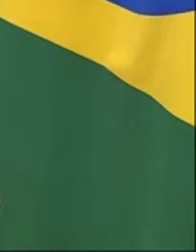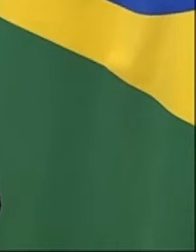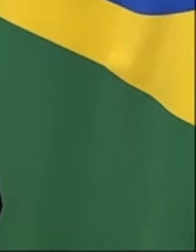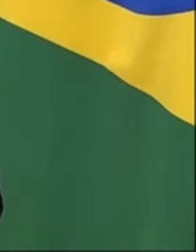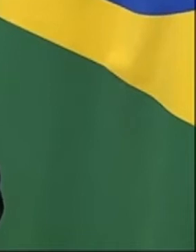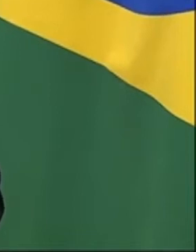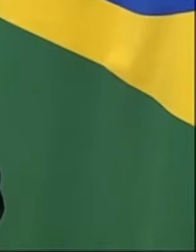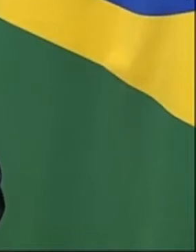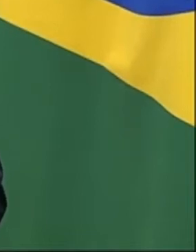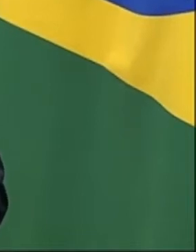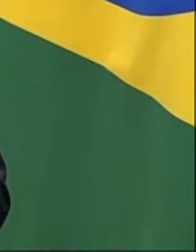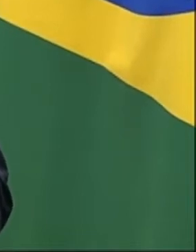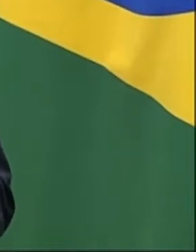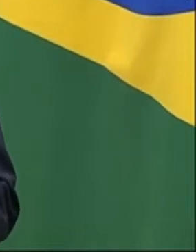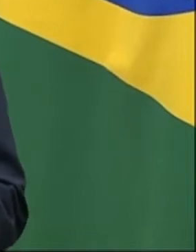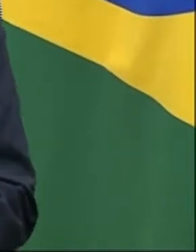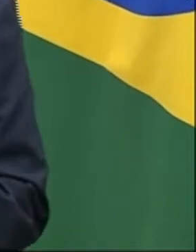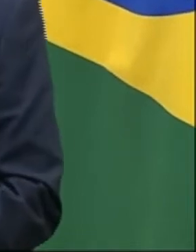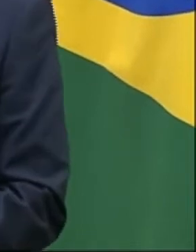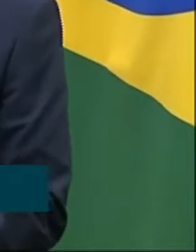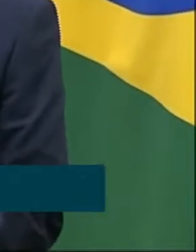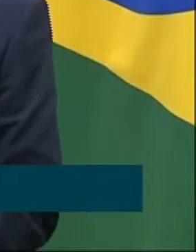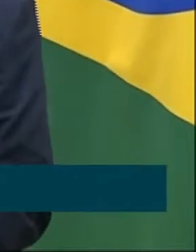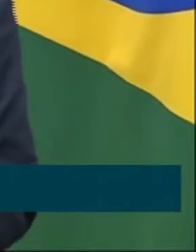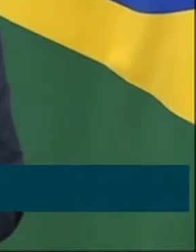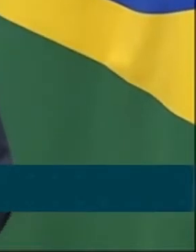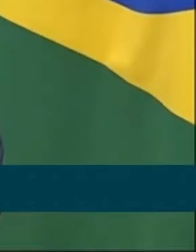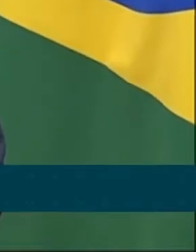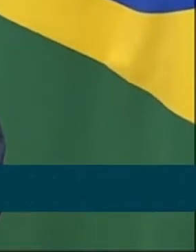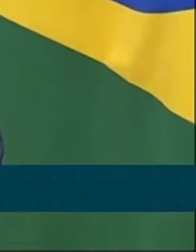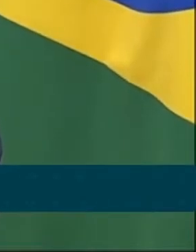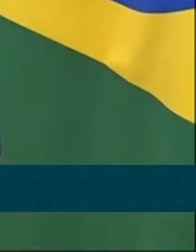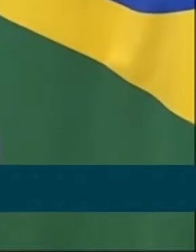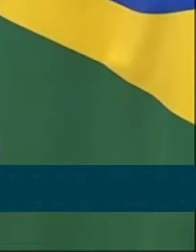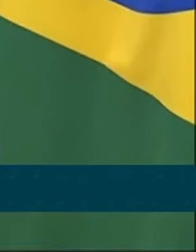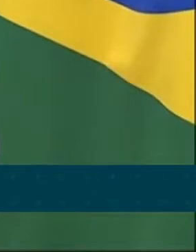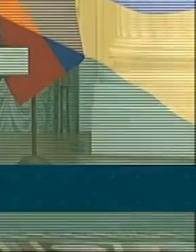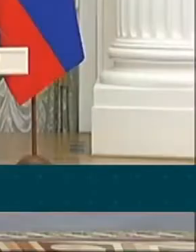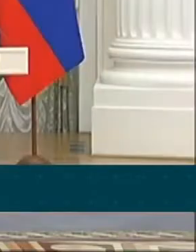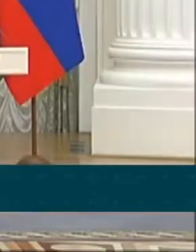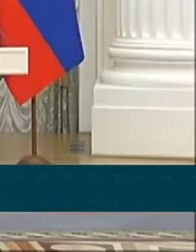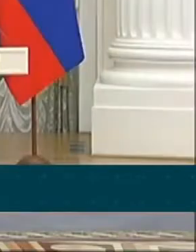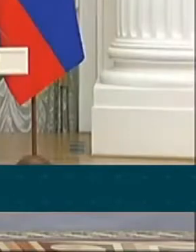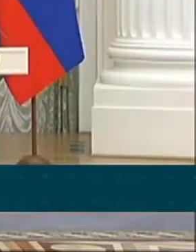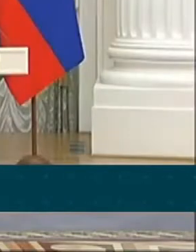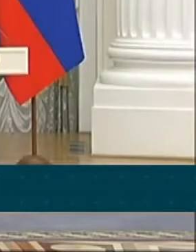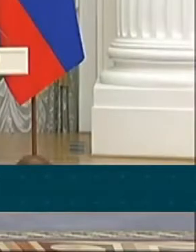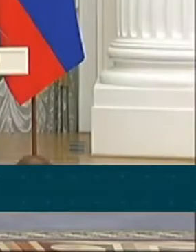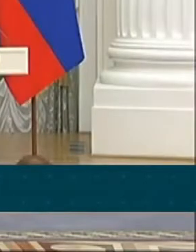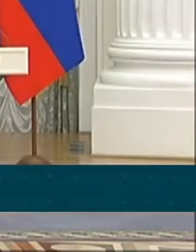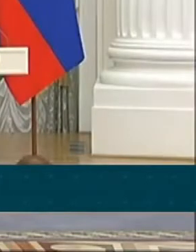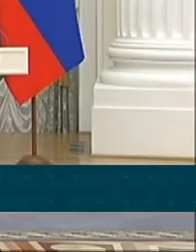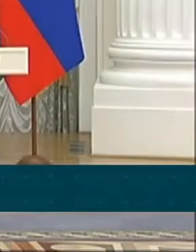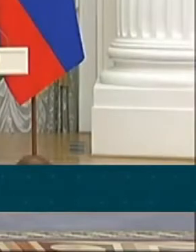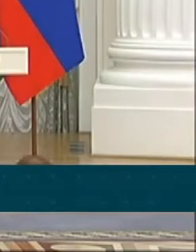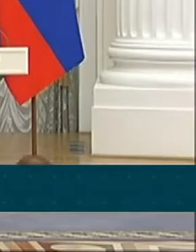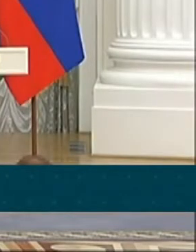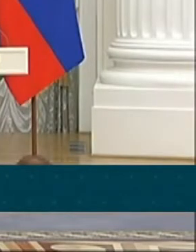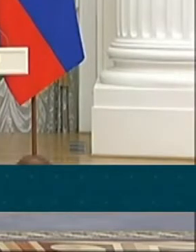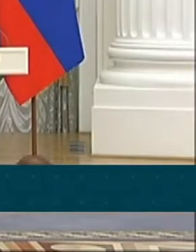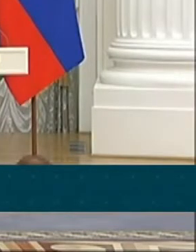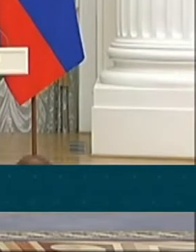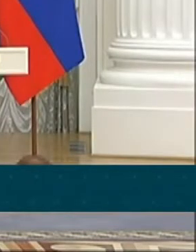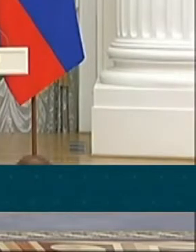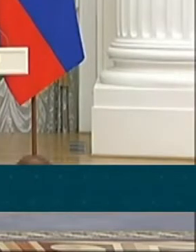это в страну, в нашу страну. Отмечу, что Россию и Бразилию традиционно объединяют отношения дружбы и